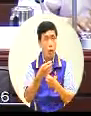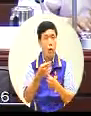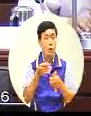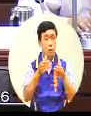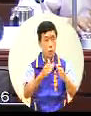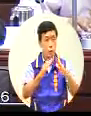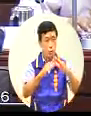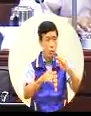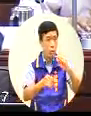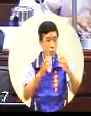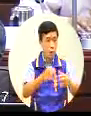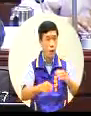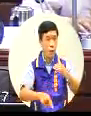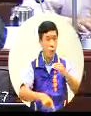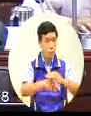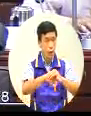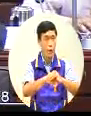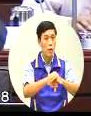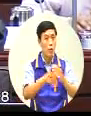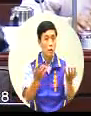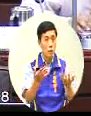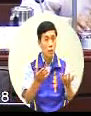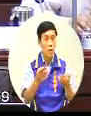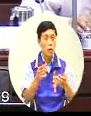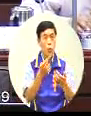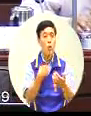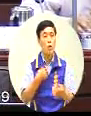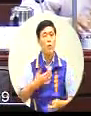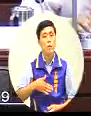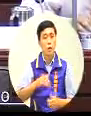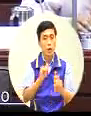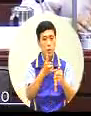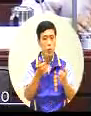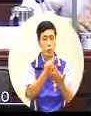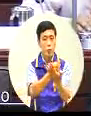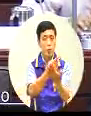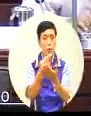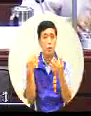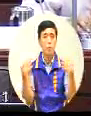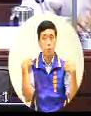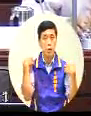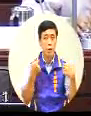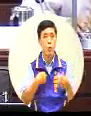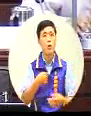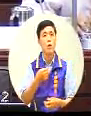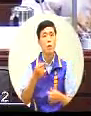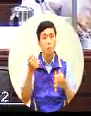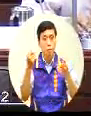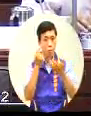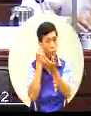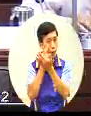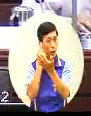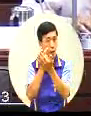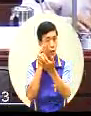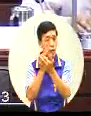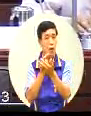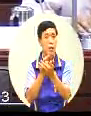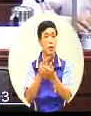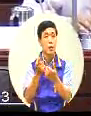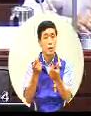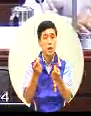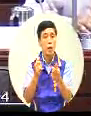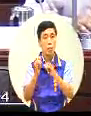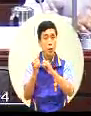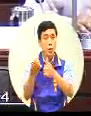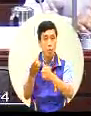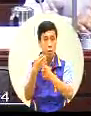有的议员都很无言，我每天也接到很多很多我们的支持者，但是我也该做